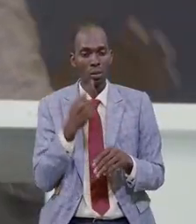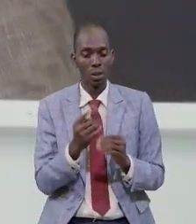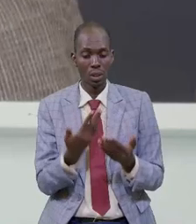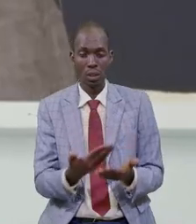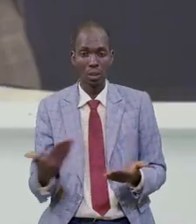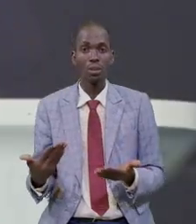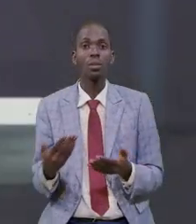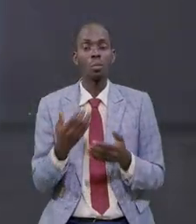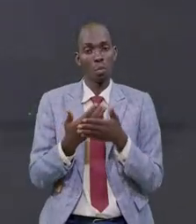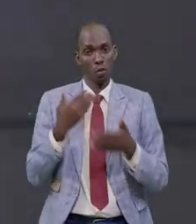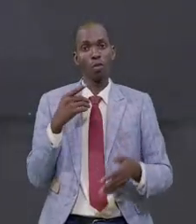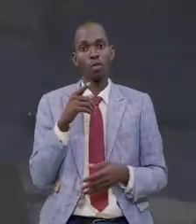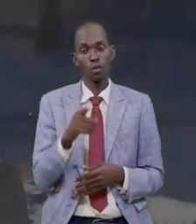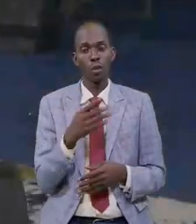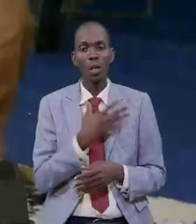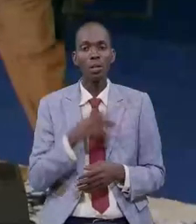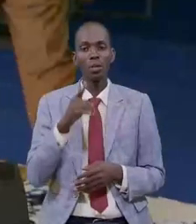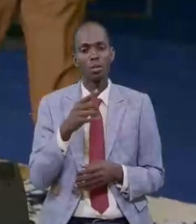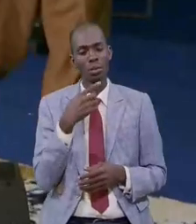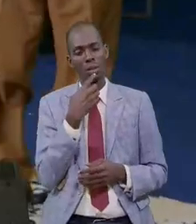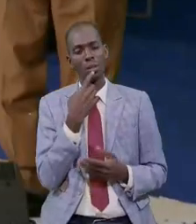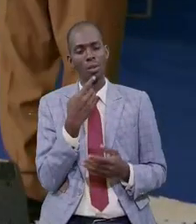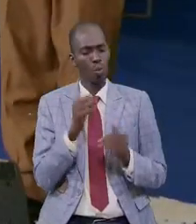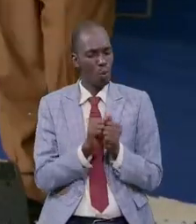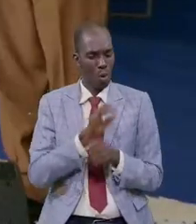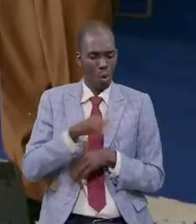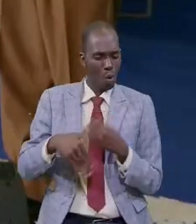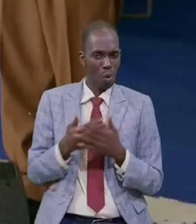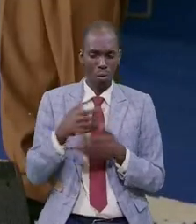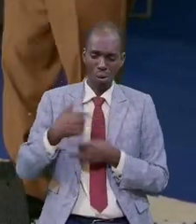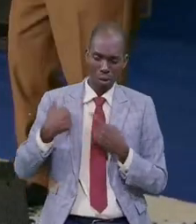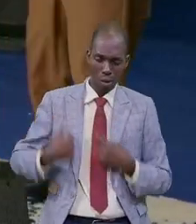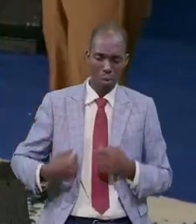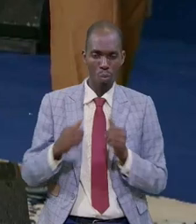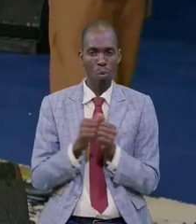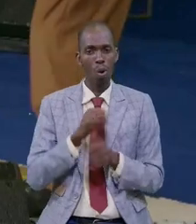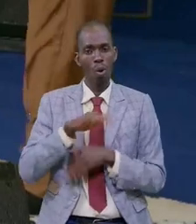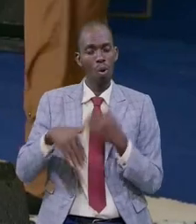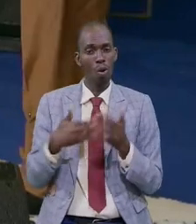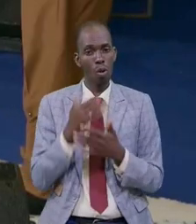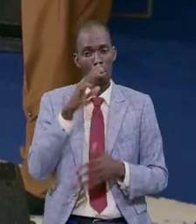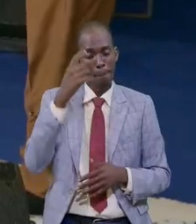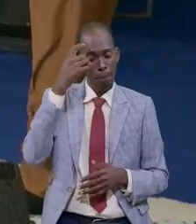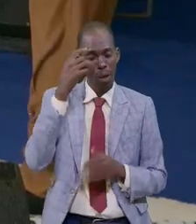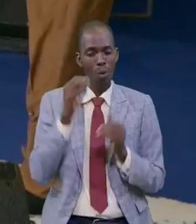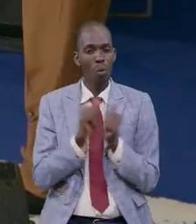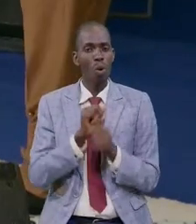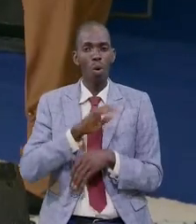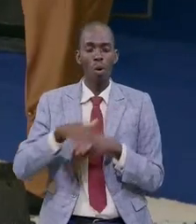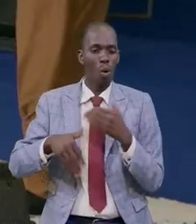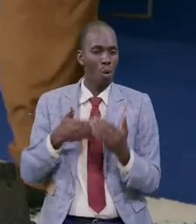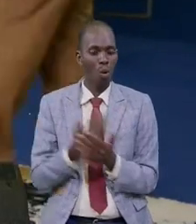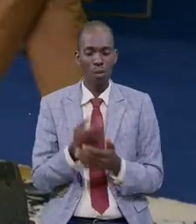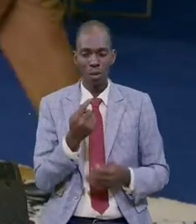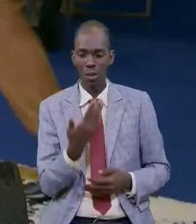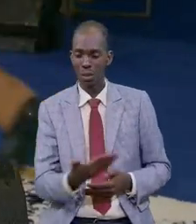dites avec de tout votre cœur et vous dites de tout votre pensé vous dites de avec toute